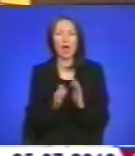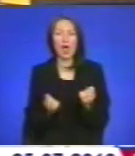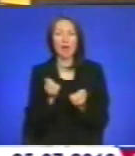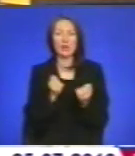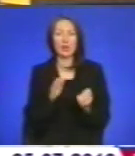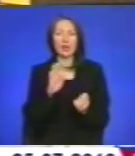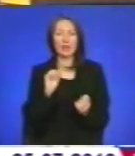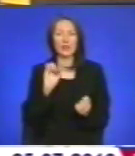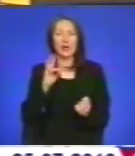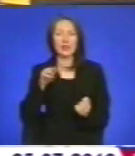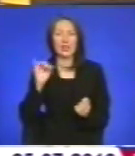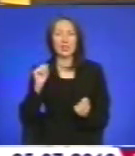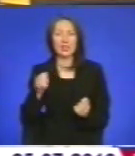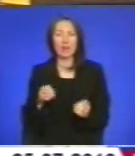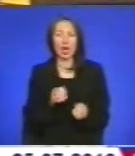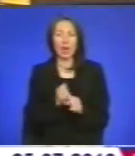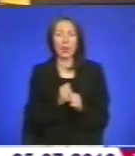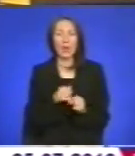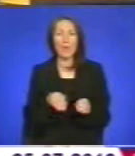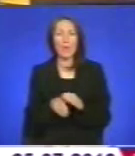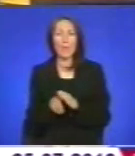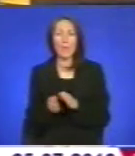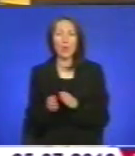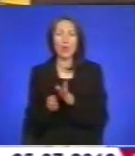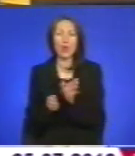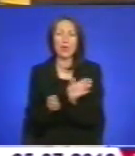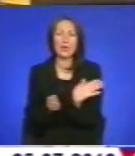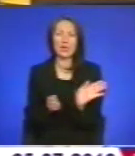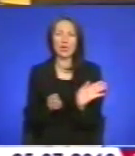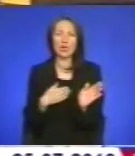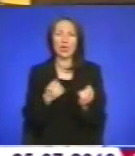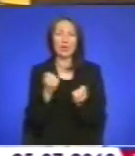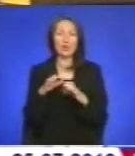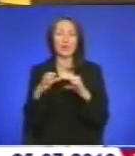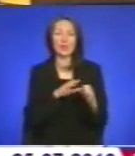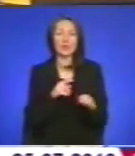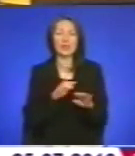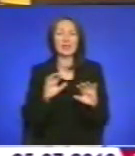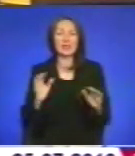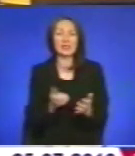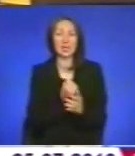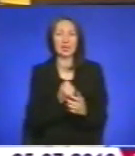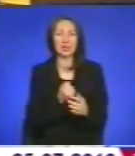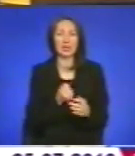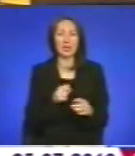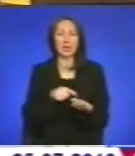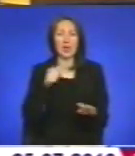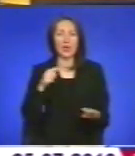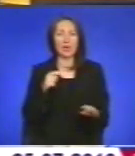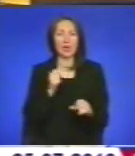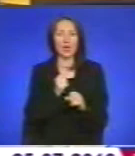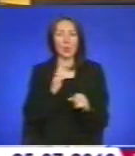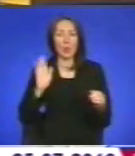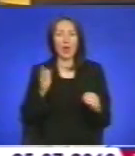вантажівки виконував поворот ліворуч, а наш водій автобуса не встиг зреагувати, тобто допустив з ним ДТП, внаслідок чого